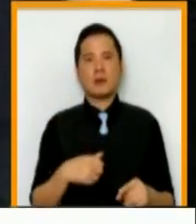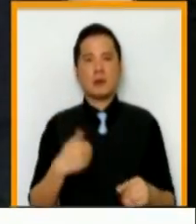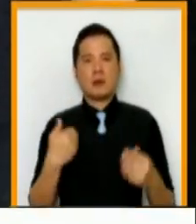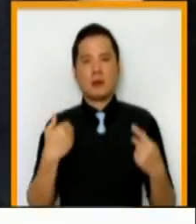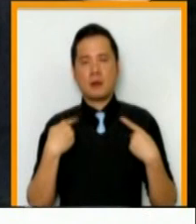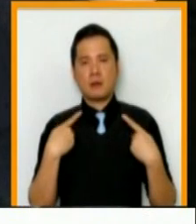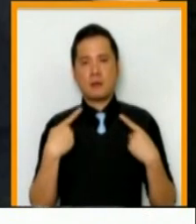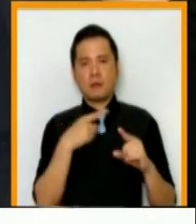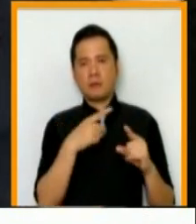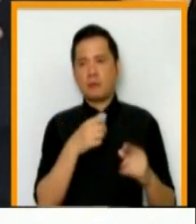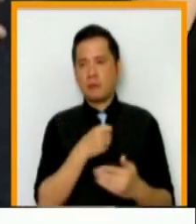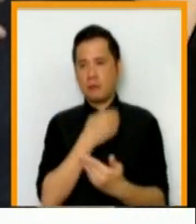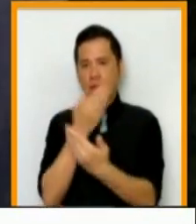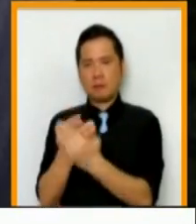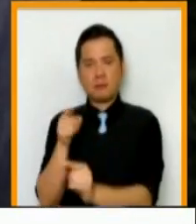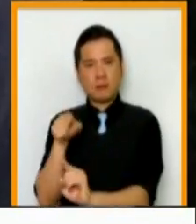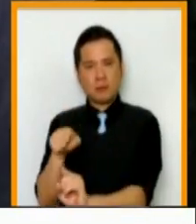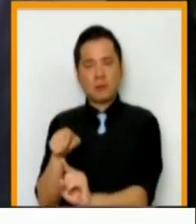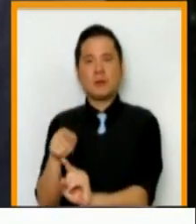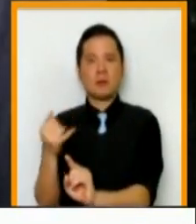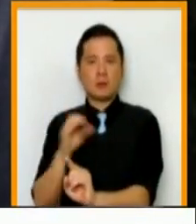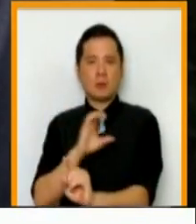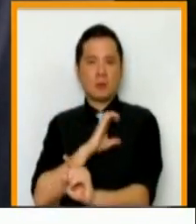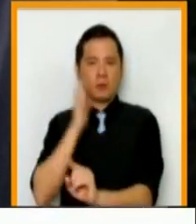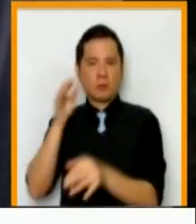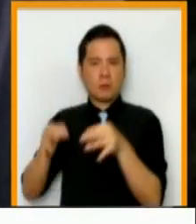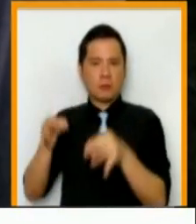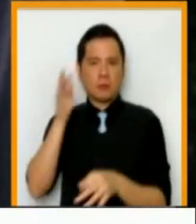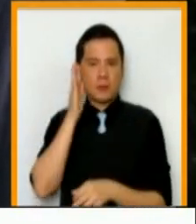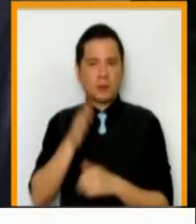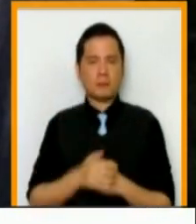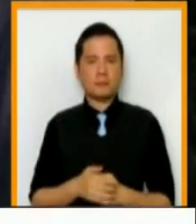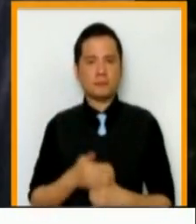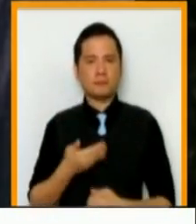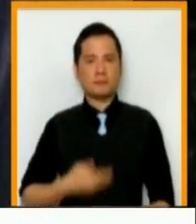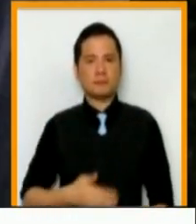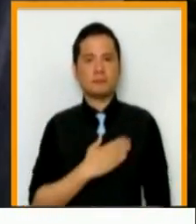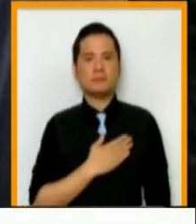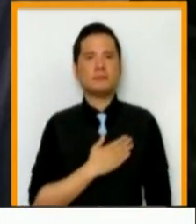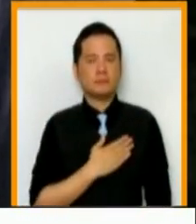sa kanila. Itong unang balita sa Maynila. Jonathan Andala, buong puso para sa Pilipino.